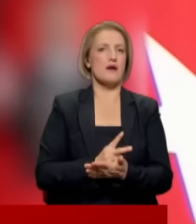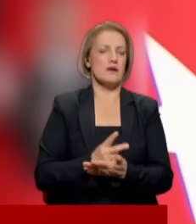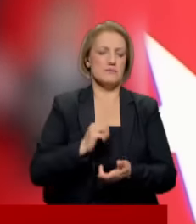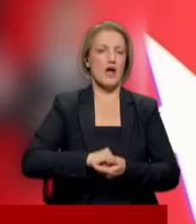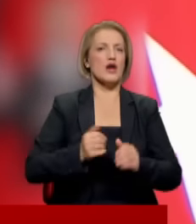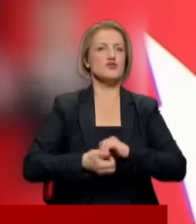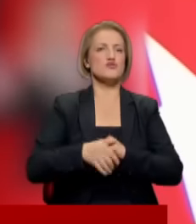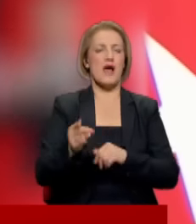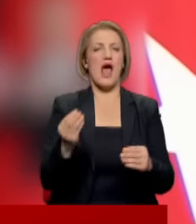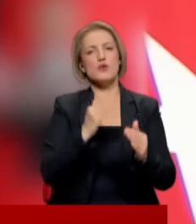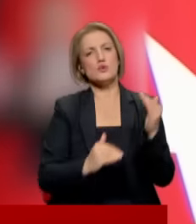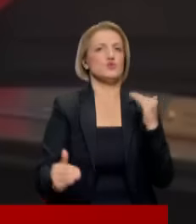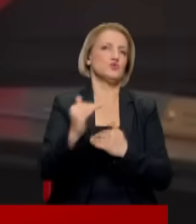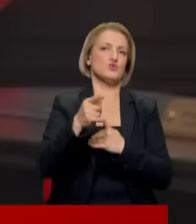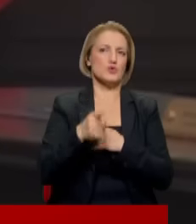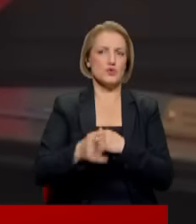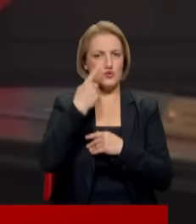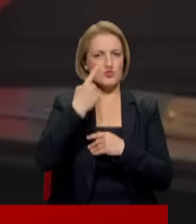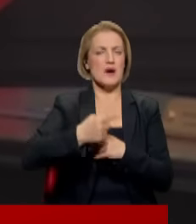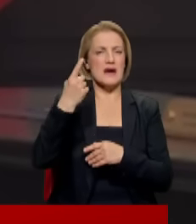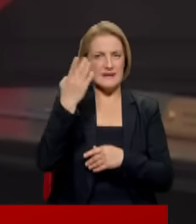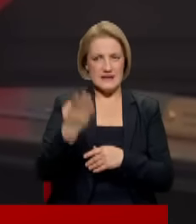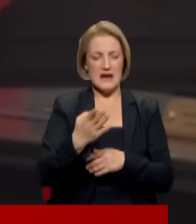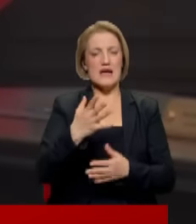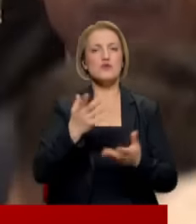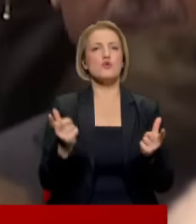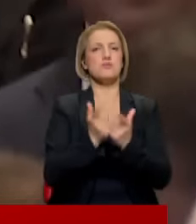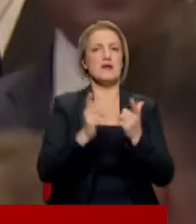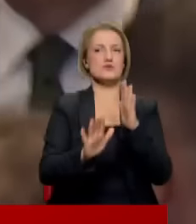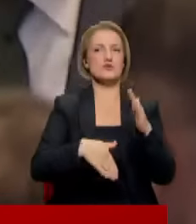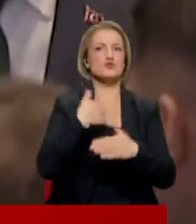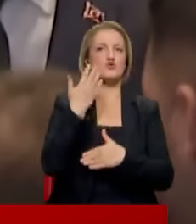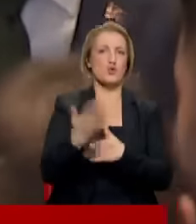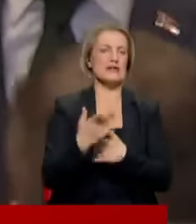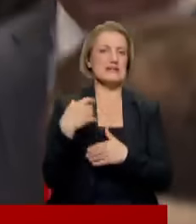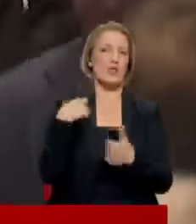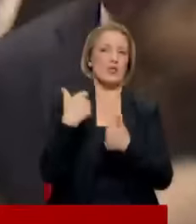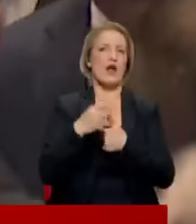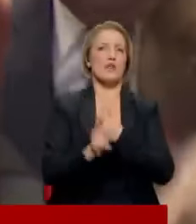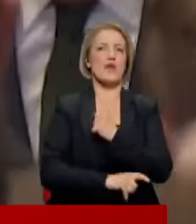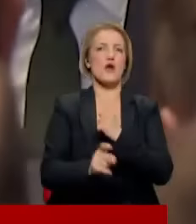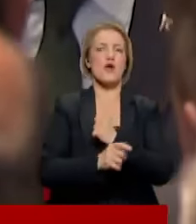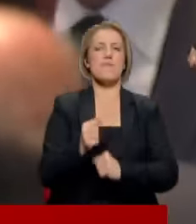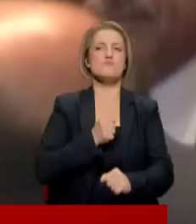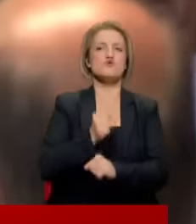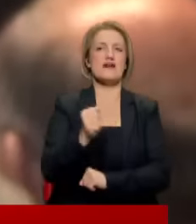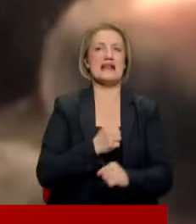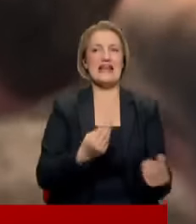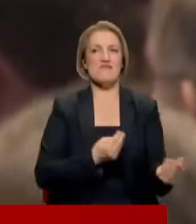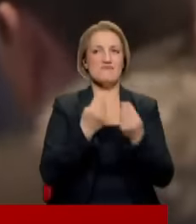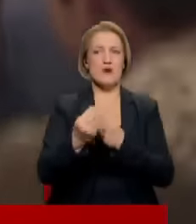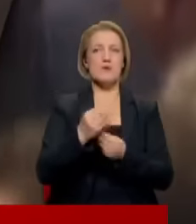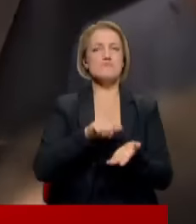dayanışması en üst düzeydedir Cumhurbaşkanı kabine toplantısı sonrası mesajlarını yine terörle mücadele üzerinden verirken